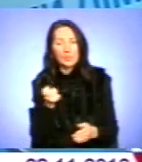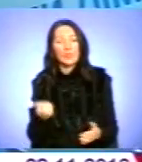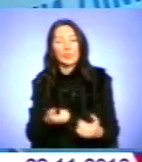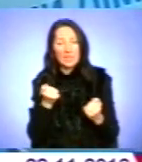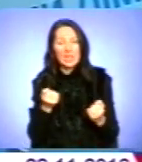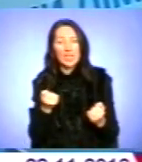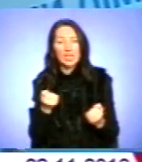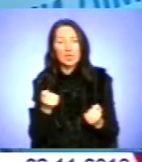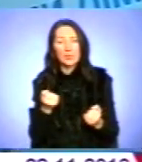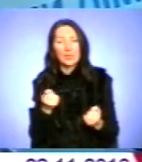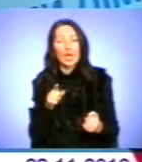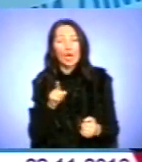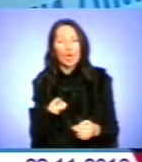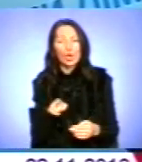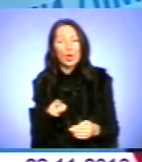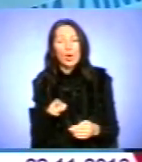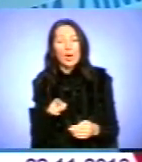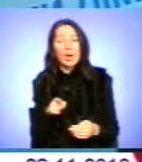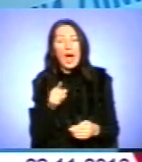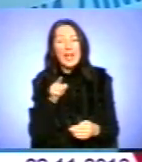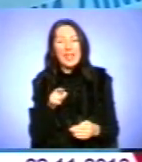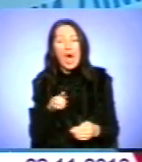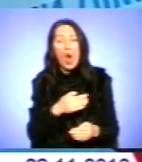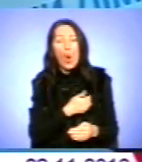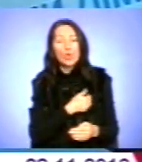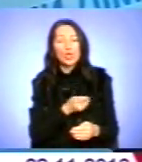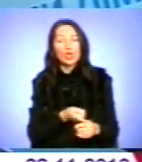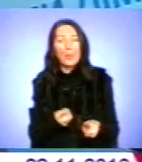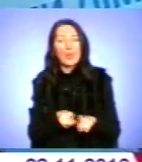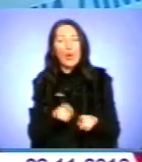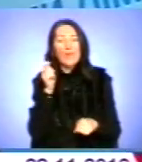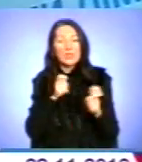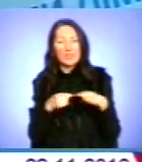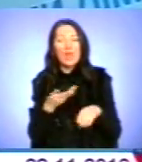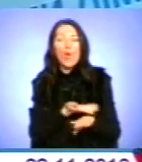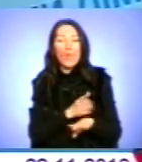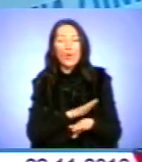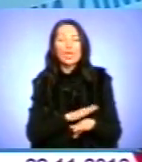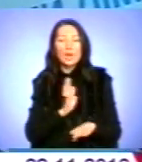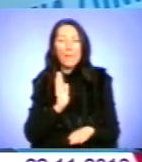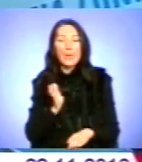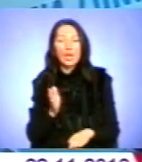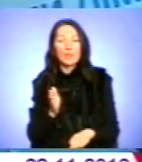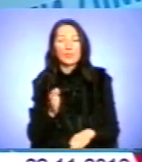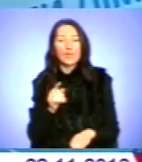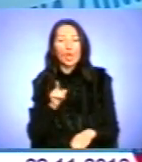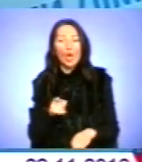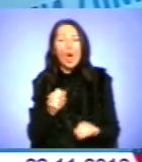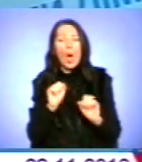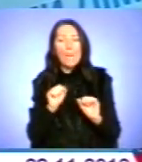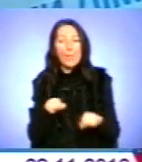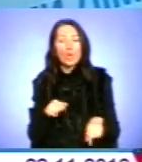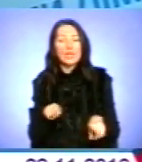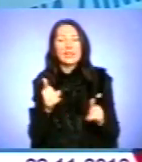чуть-чуть підтримує, то вона хоче, щоб такий фестиваль в Польщі був, то може